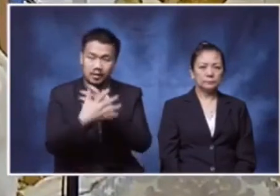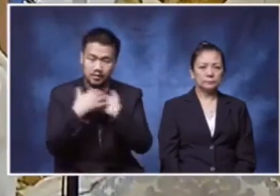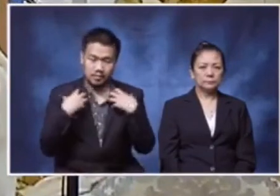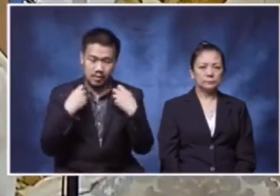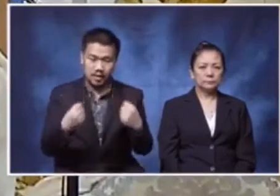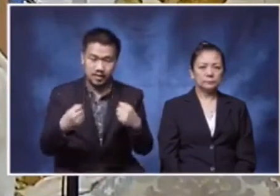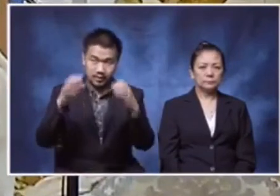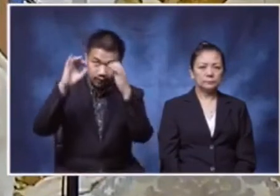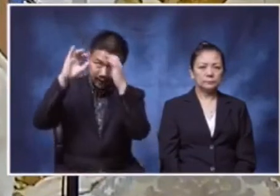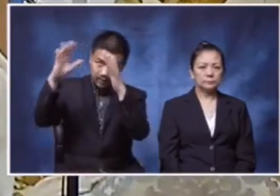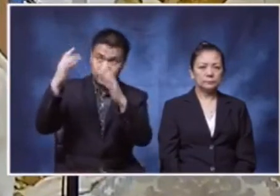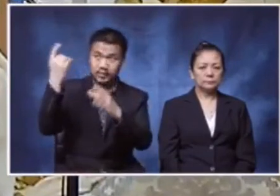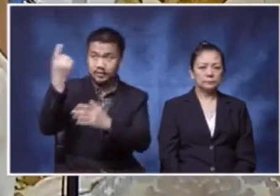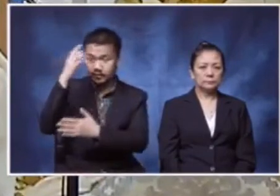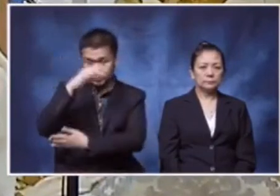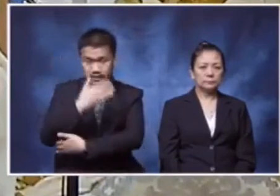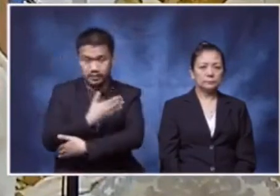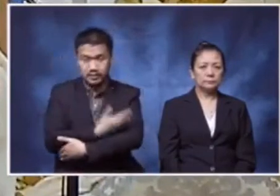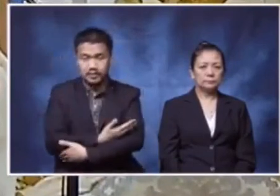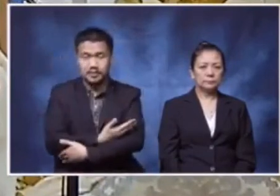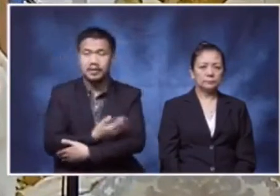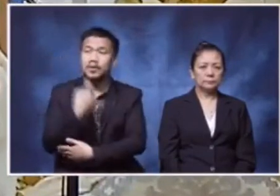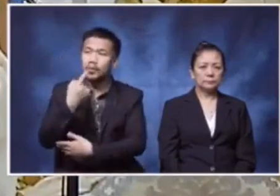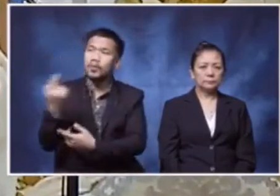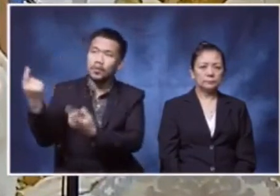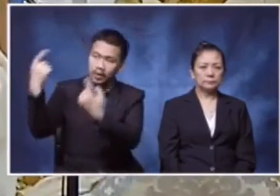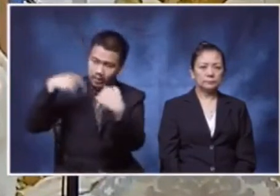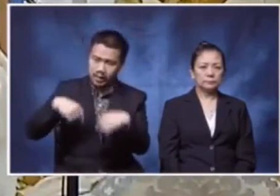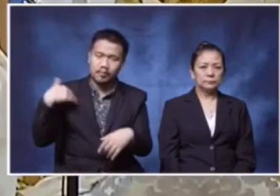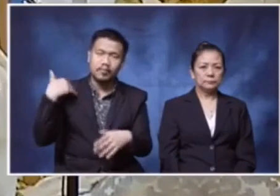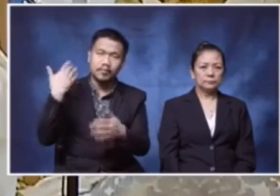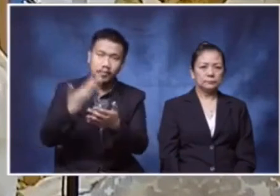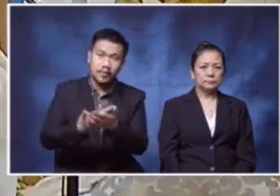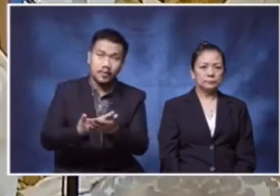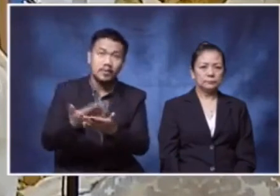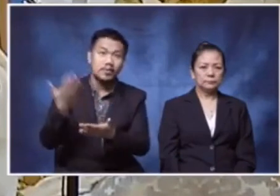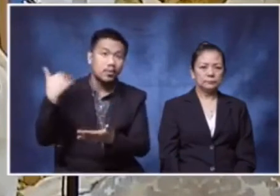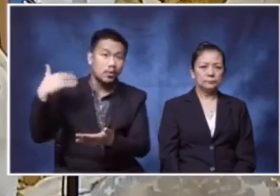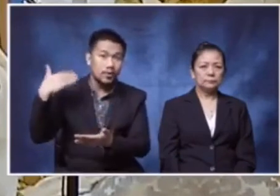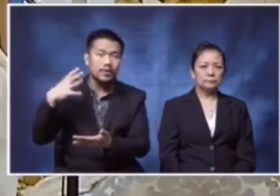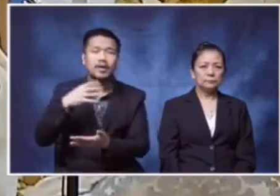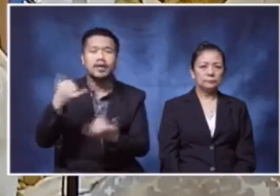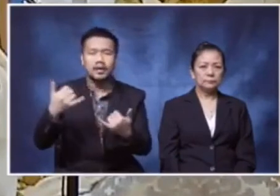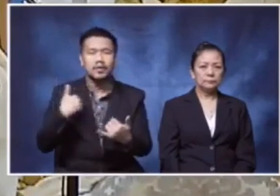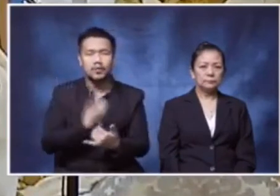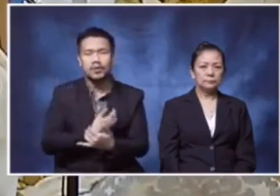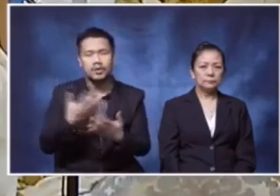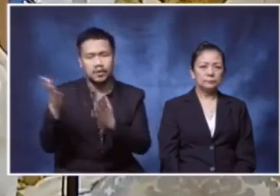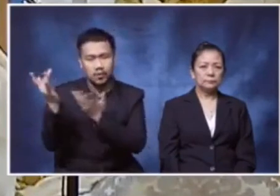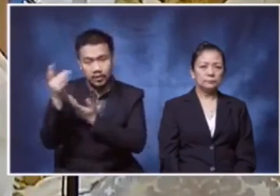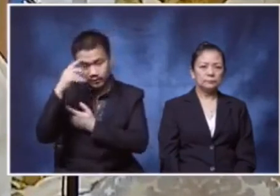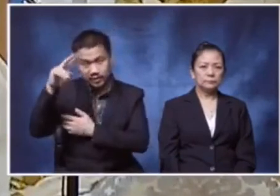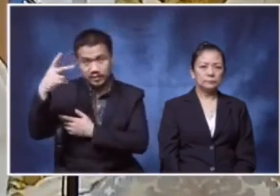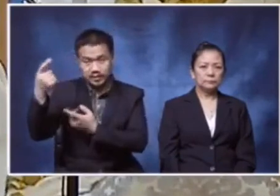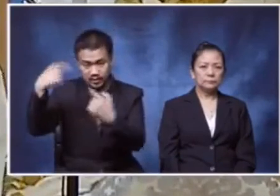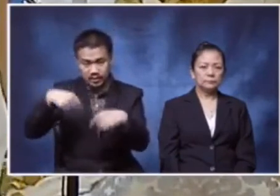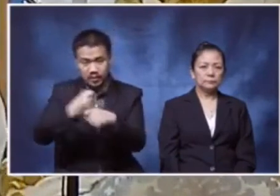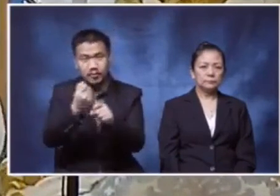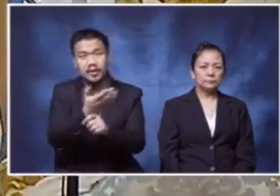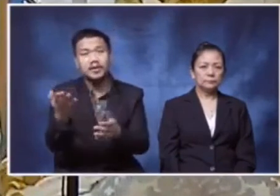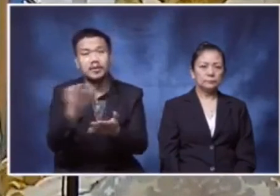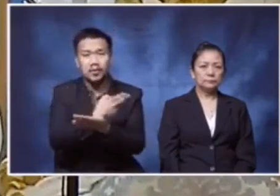anak na naparito noon at hinihintay natin bumalik ngayon, ay siya nawang magpabanal sa inyo,